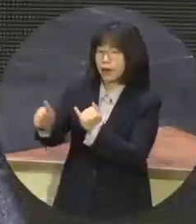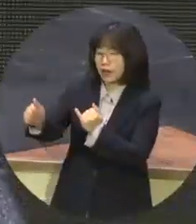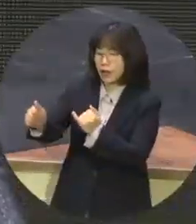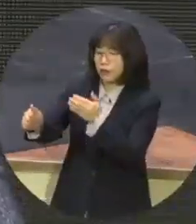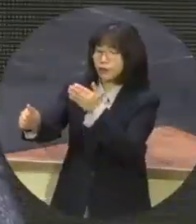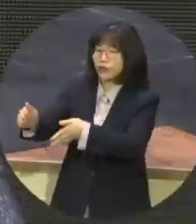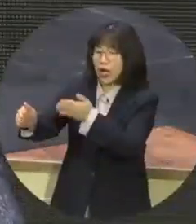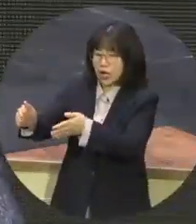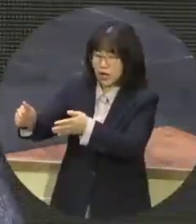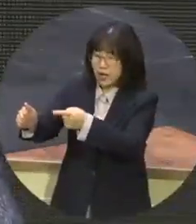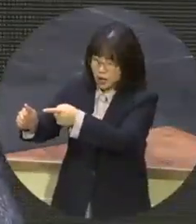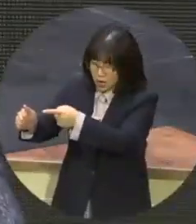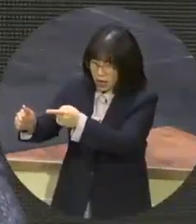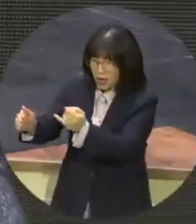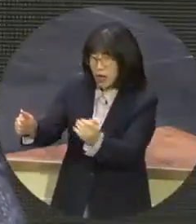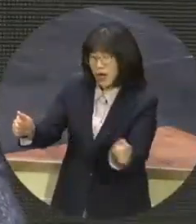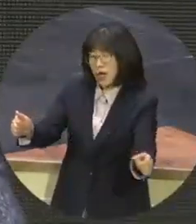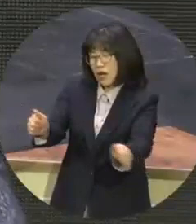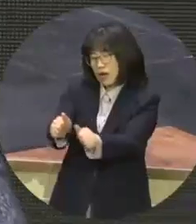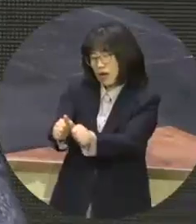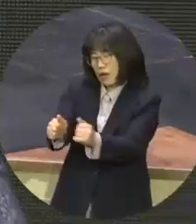거부감 없이 오케이 한 거예요.